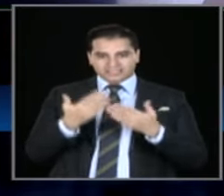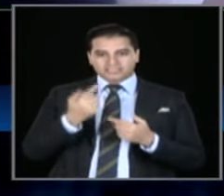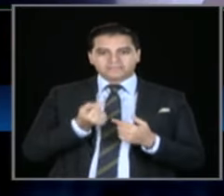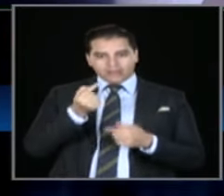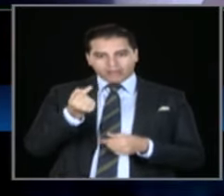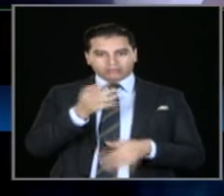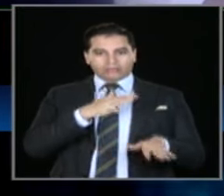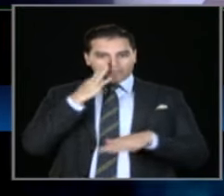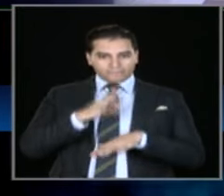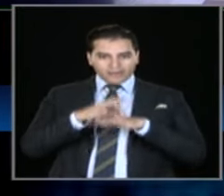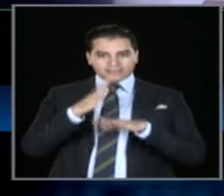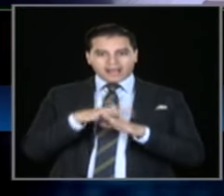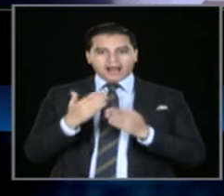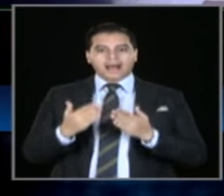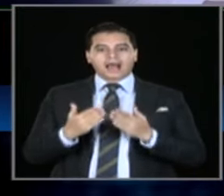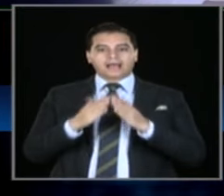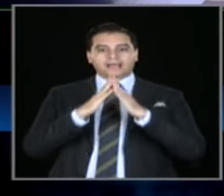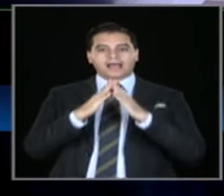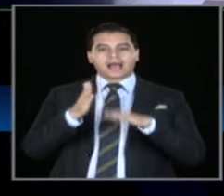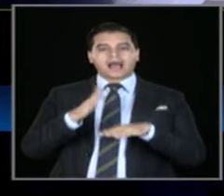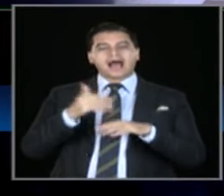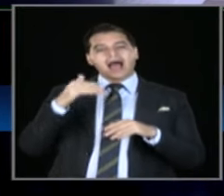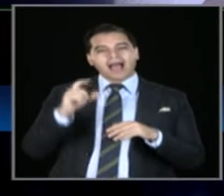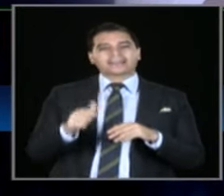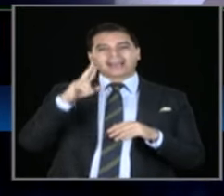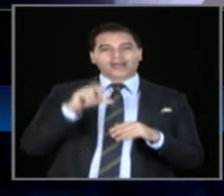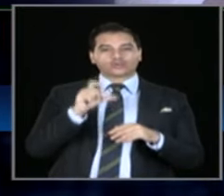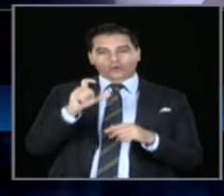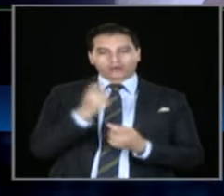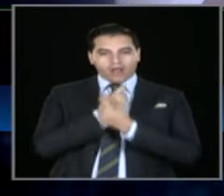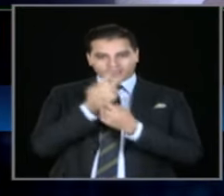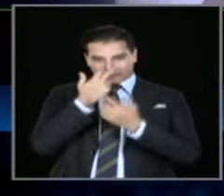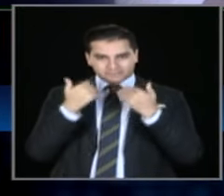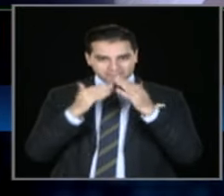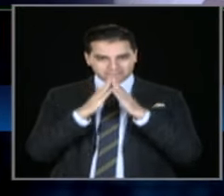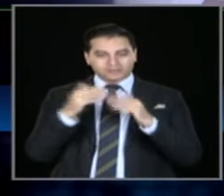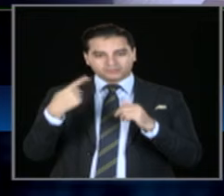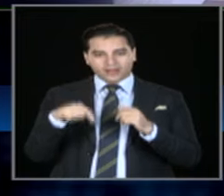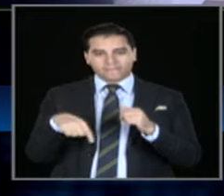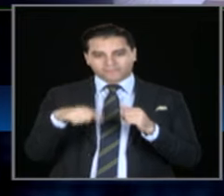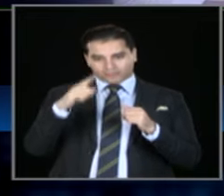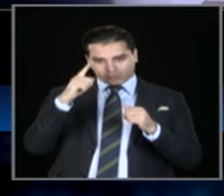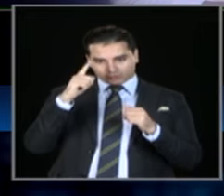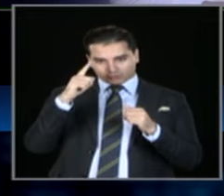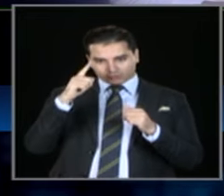آتون؟ أخناتون. صح. ما هو ثمن رقم 2400؟